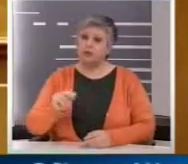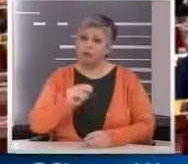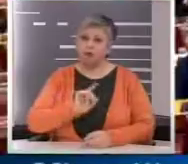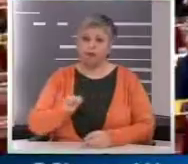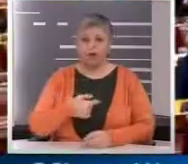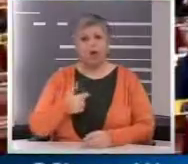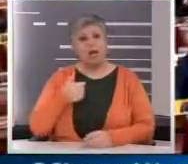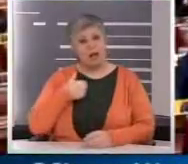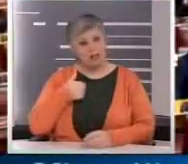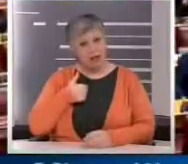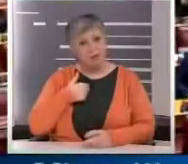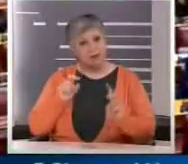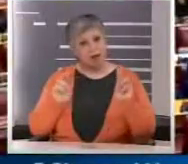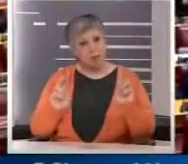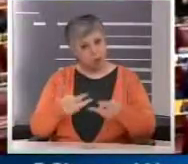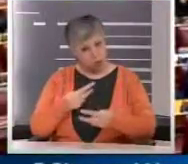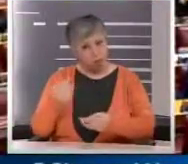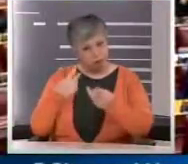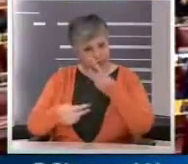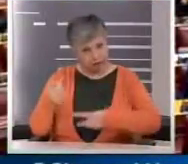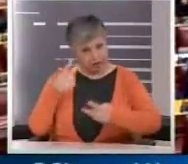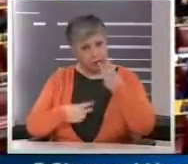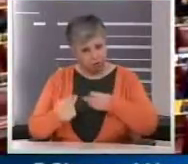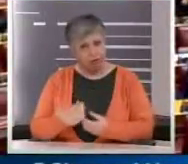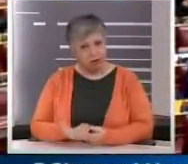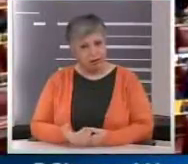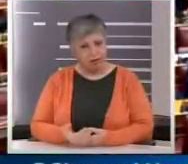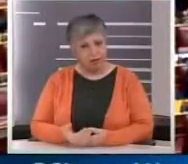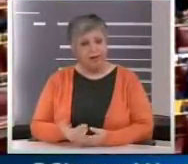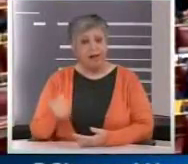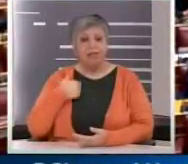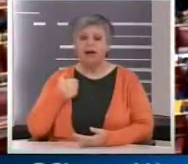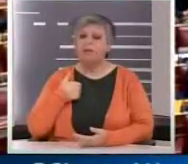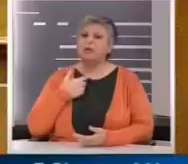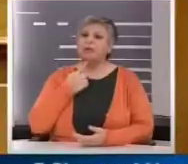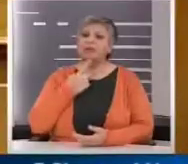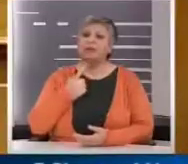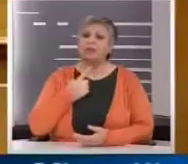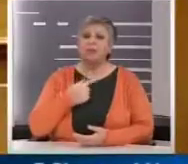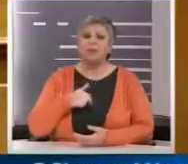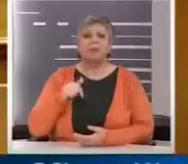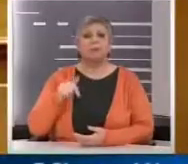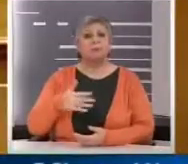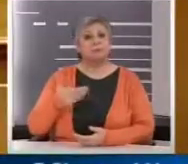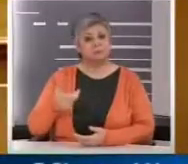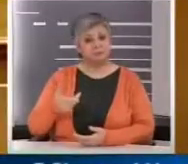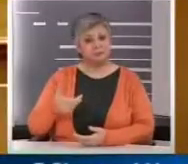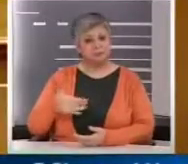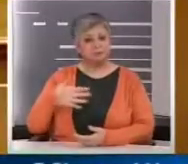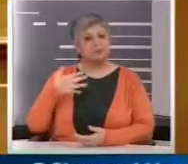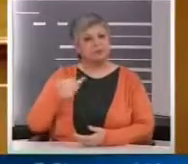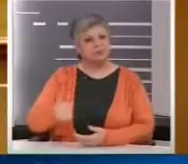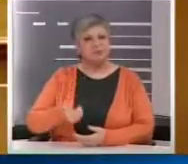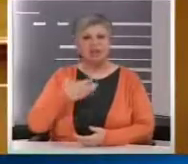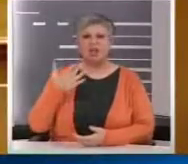αποκαλύψαμε αυτό το πράγμα. Μας κατηγορείτε που αποκαλύψαμε ότι εμάς εδώ έχετε βγει,